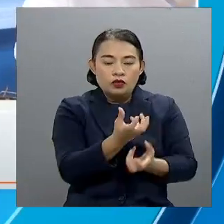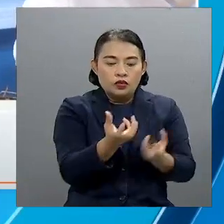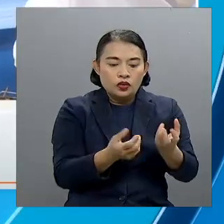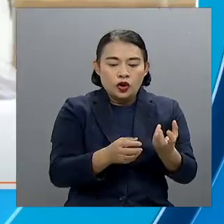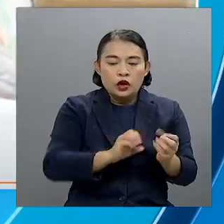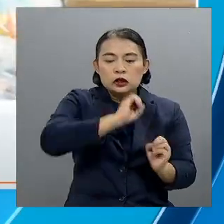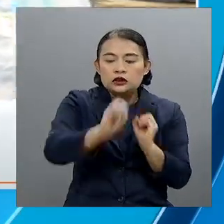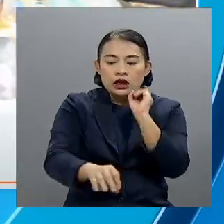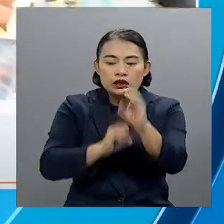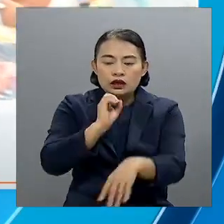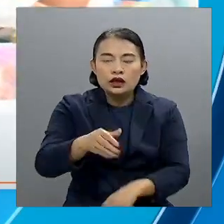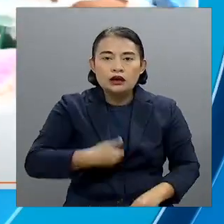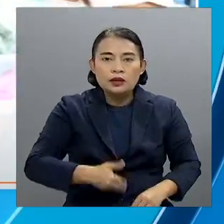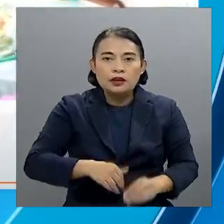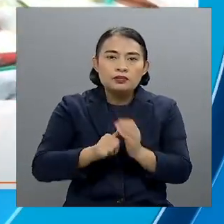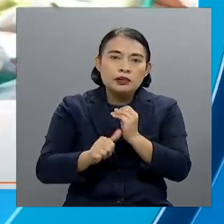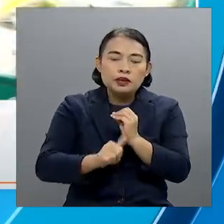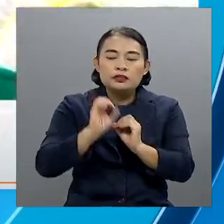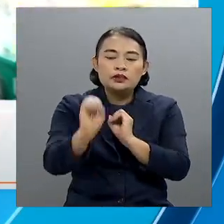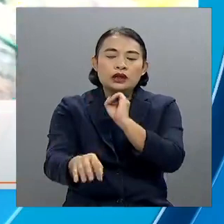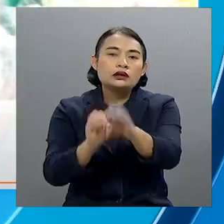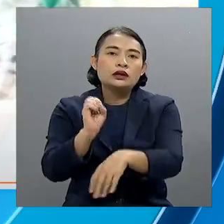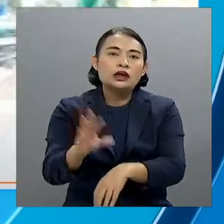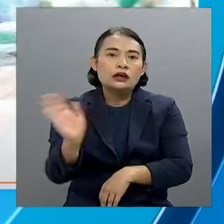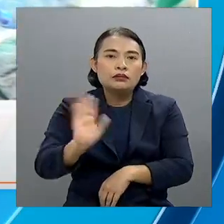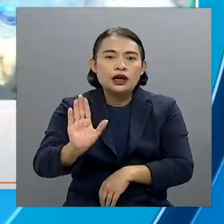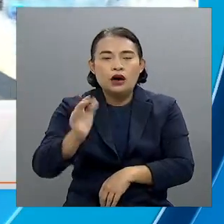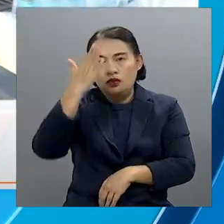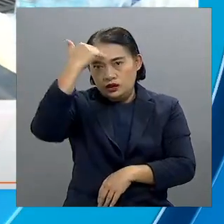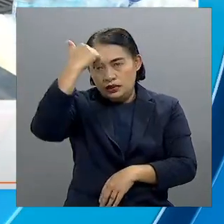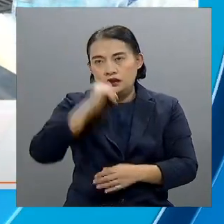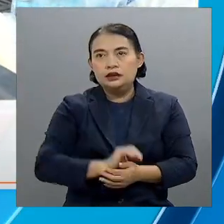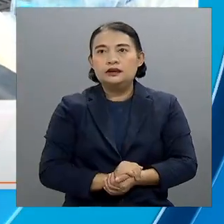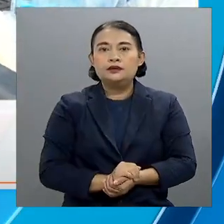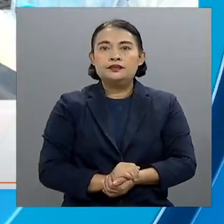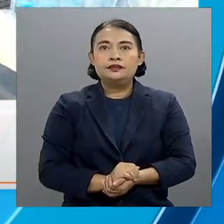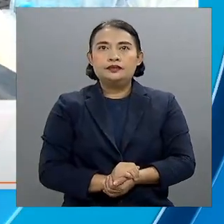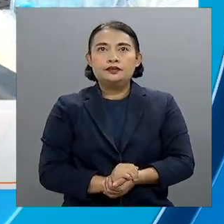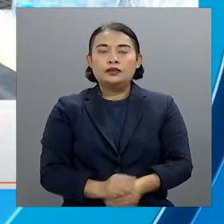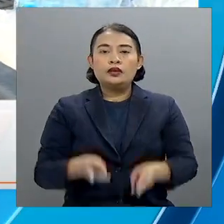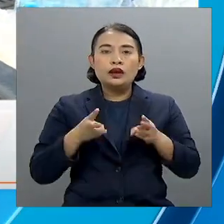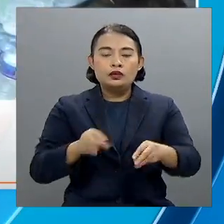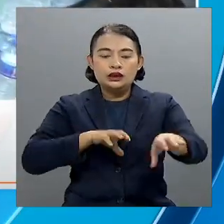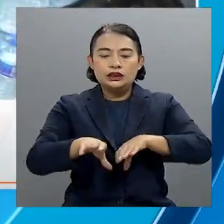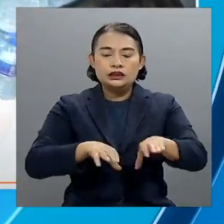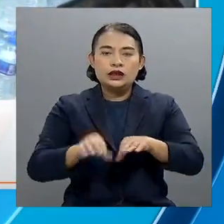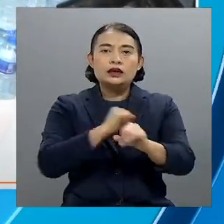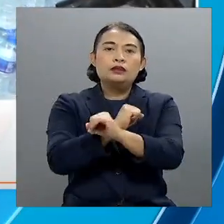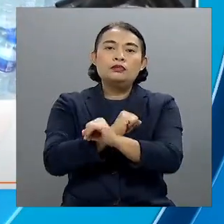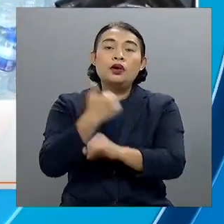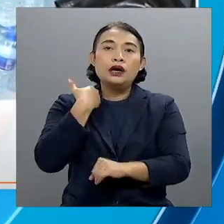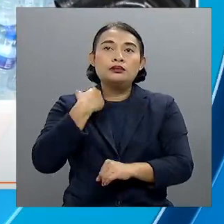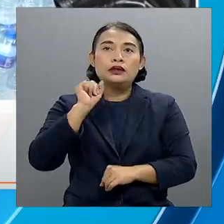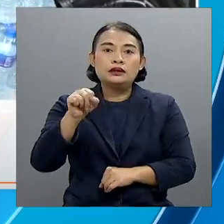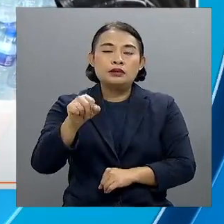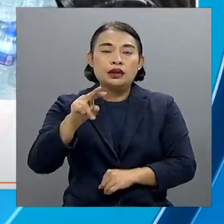าวะเป็นอุจจาระลักษณะแบบนี้เพราะอะไรฮะแล้วจริงๆมันมีวิธีที่จะจัดการยังไงได้บ้างไหมคะถ้าบางพื้นที่ต้องเจอน้ำท่วมเป็นเวล